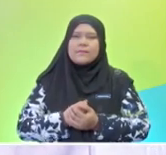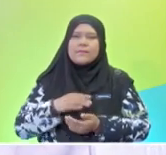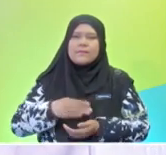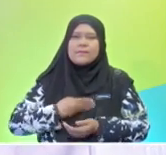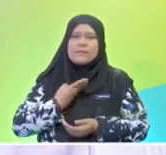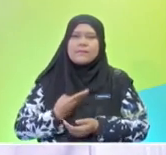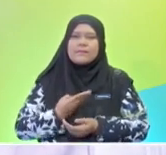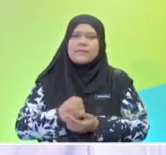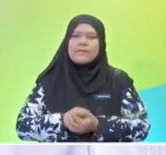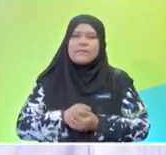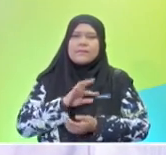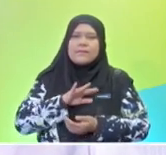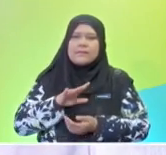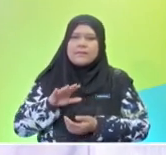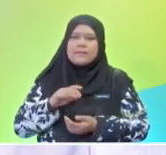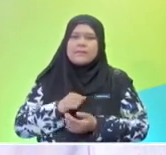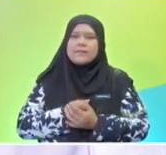Bahagia. Okey.